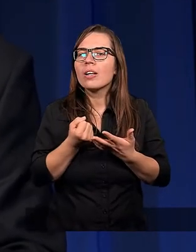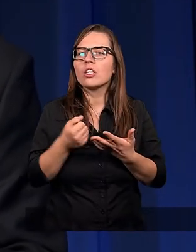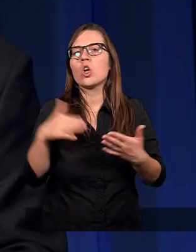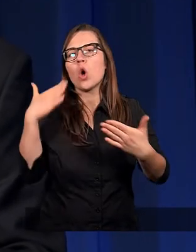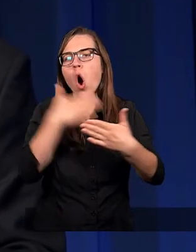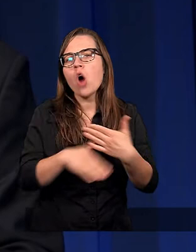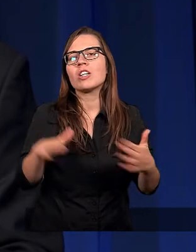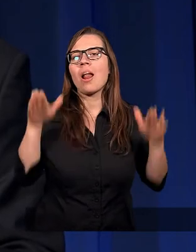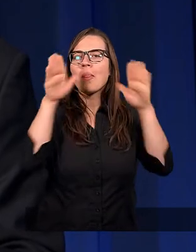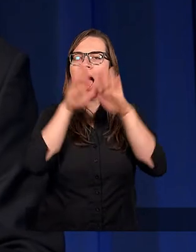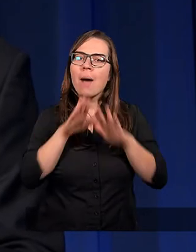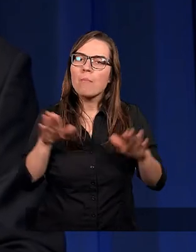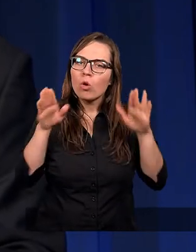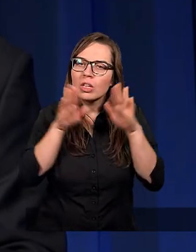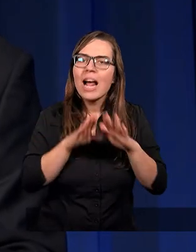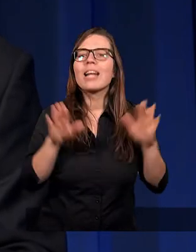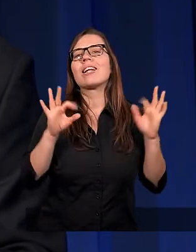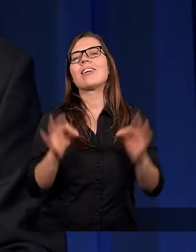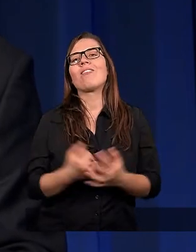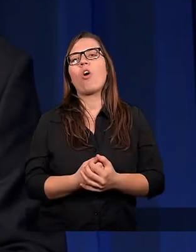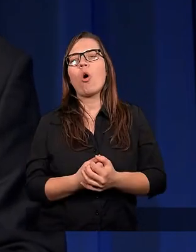Kończy się nabożeństwo